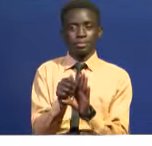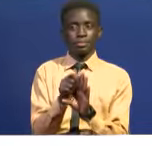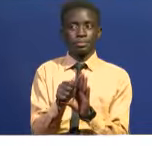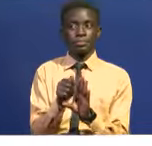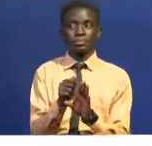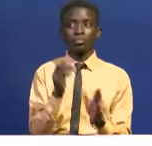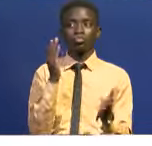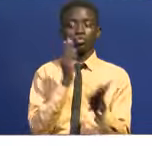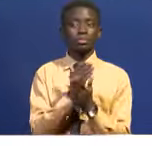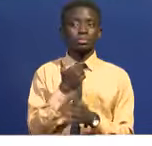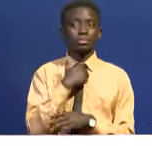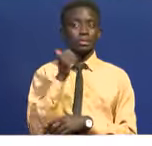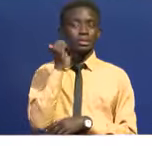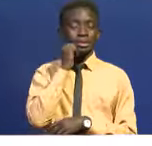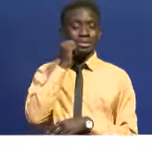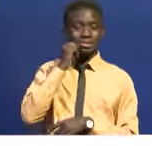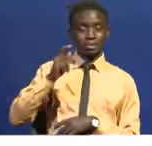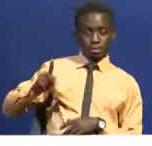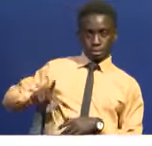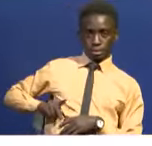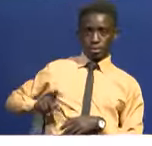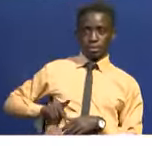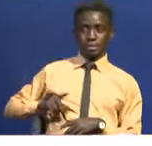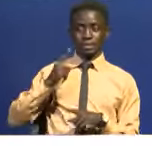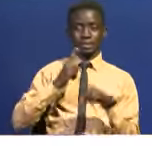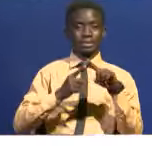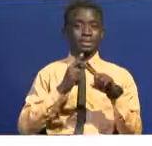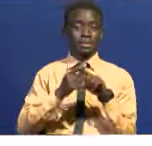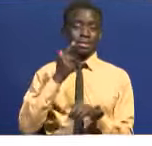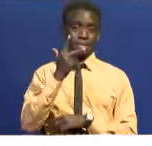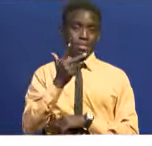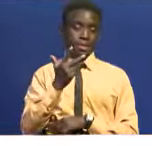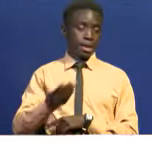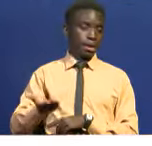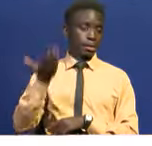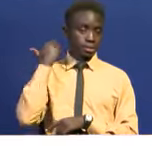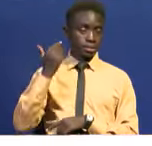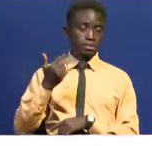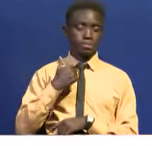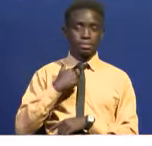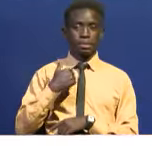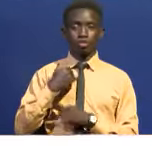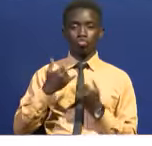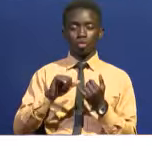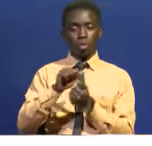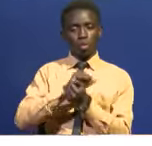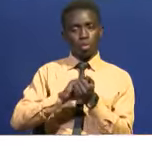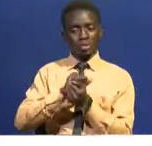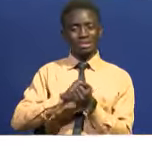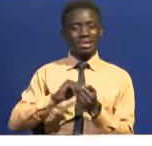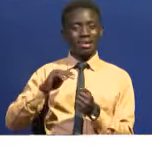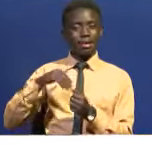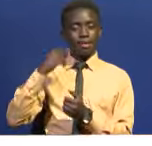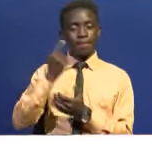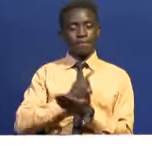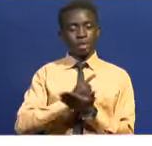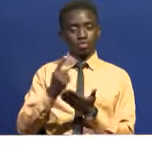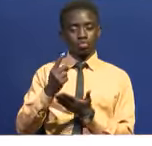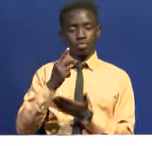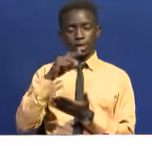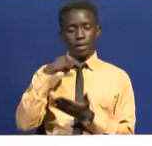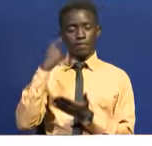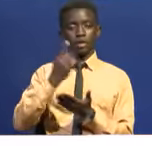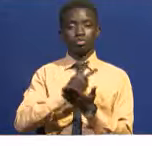kidney for the last 3 years. Nimekuwa nikidialysis mara mbili kwa kila wiki. Lakini